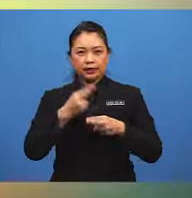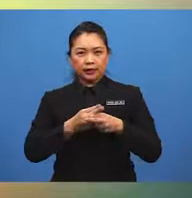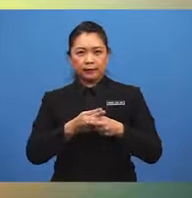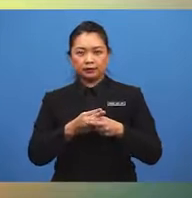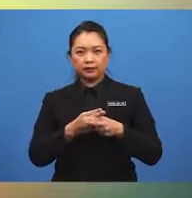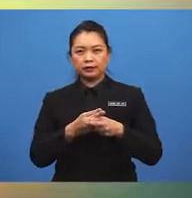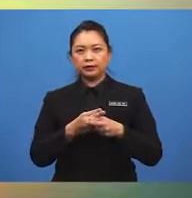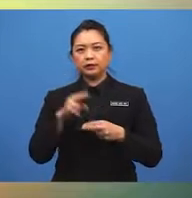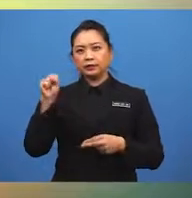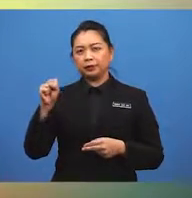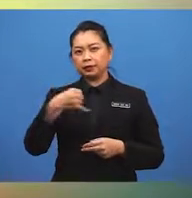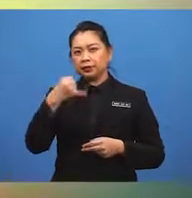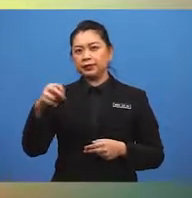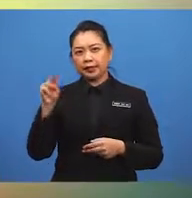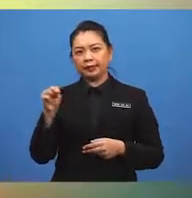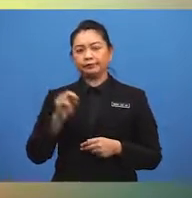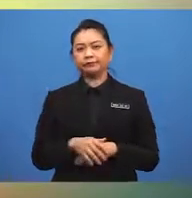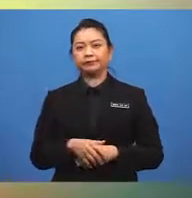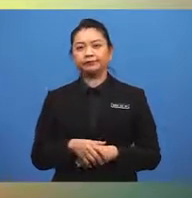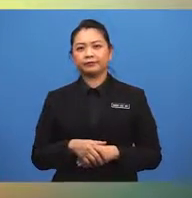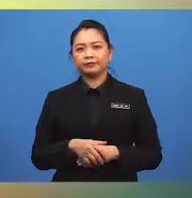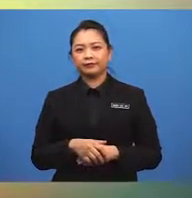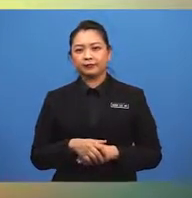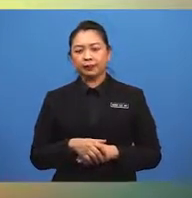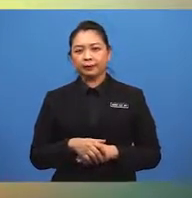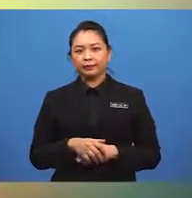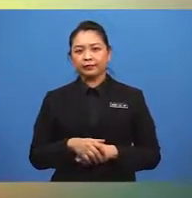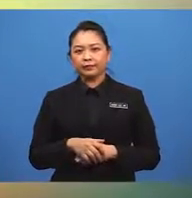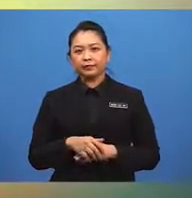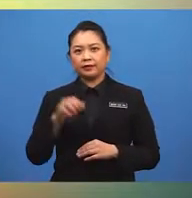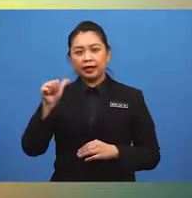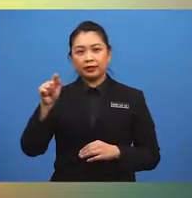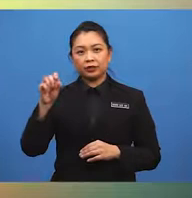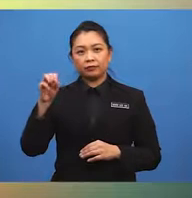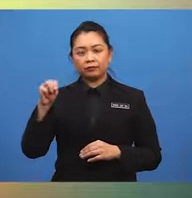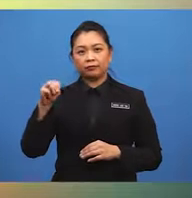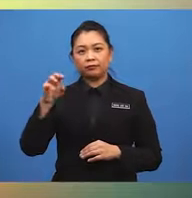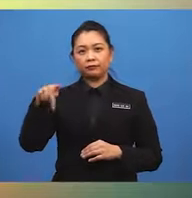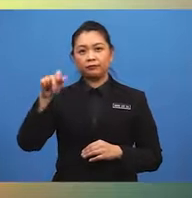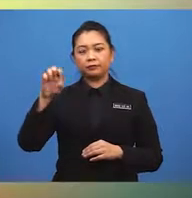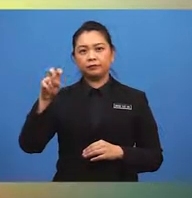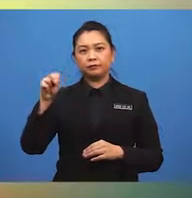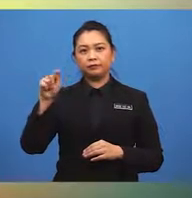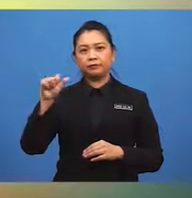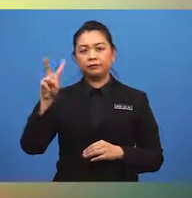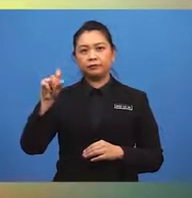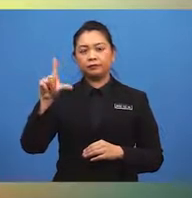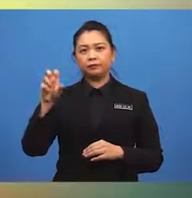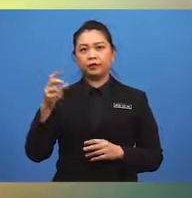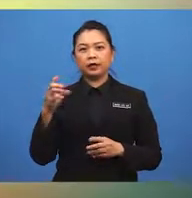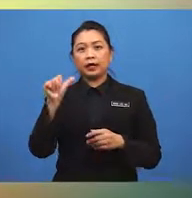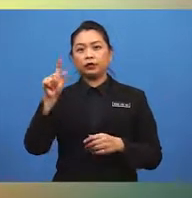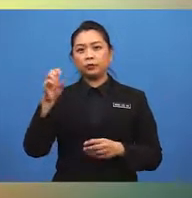sebagai semikonduktor jenis N. Atom pentavalen merupakan atom penderma.